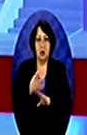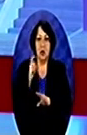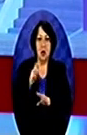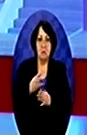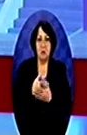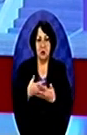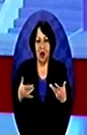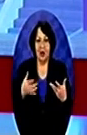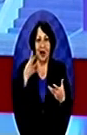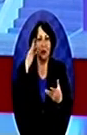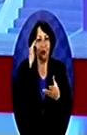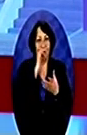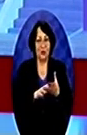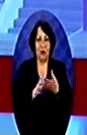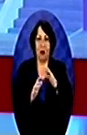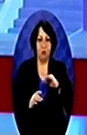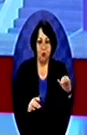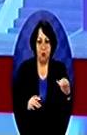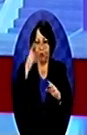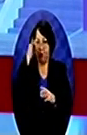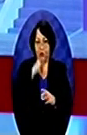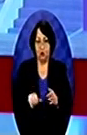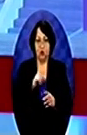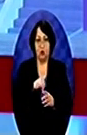147 тэрбум төгрөний хэмнэлтийг бий болгосон байна.